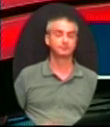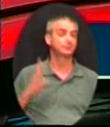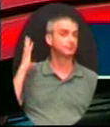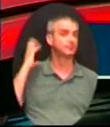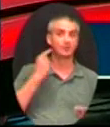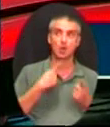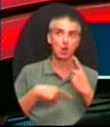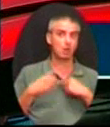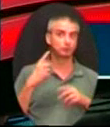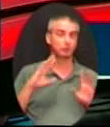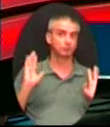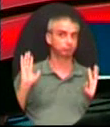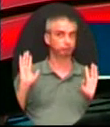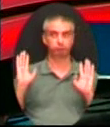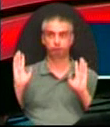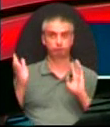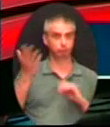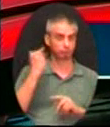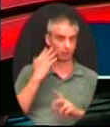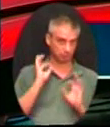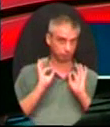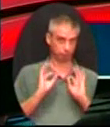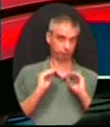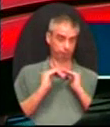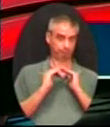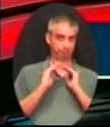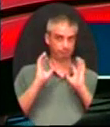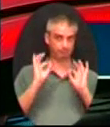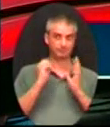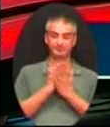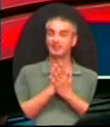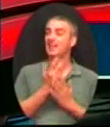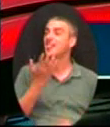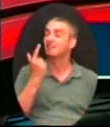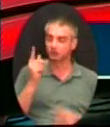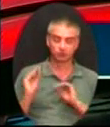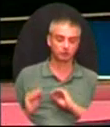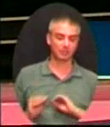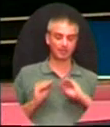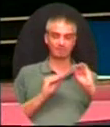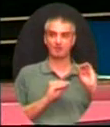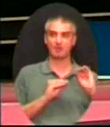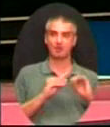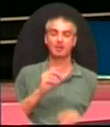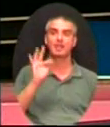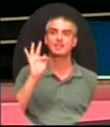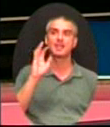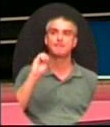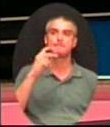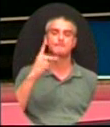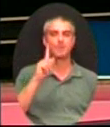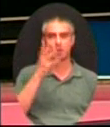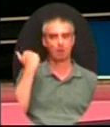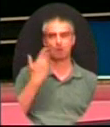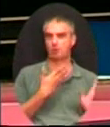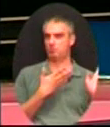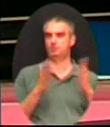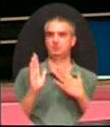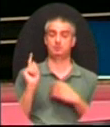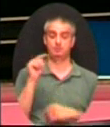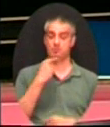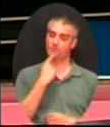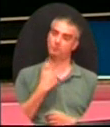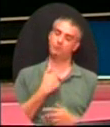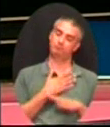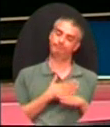השנים האלה, הם היו קשרים קשרים כהלכה? לפני שזה עבר לטמפו, הכל היה בסדר, ואז באו ואמרו